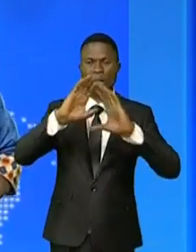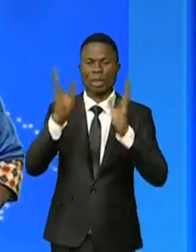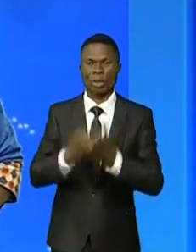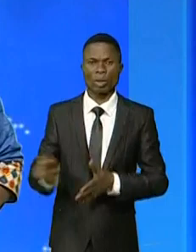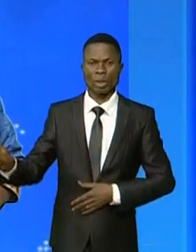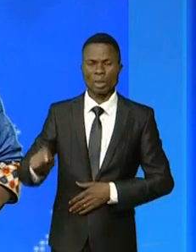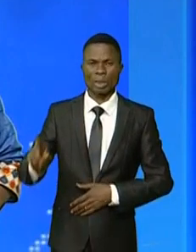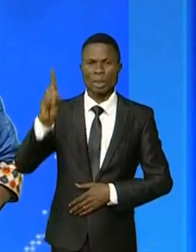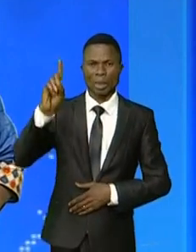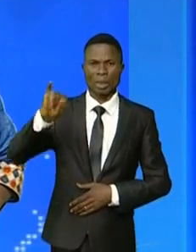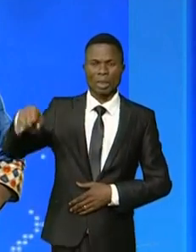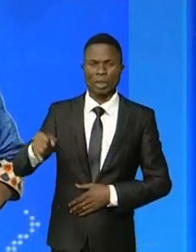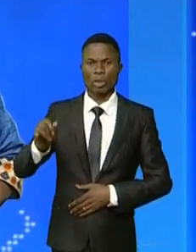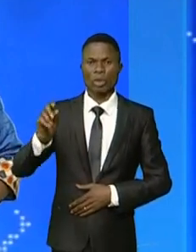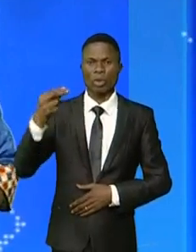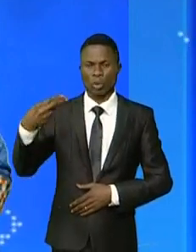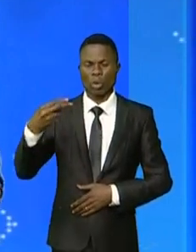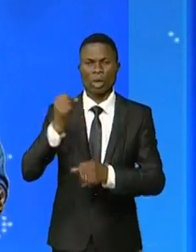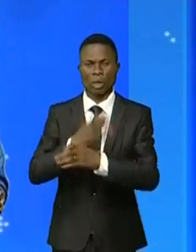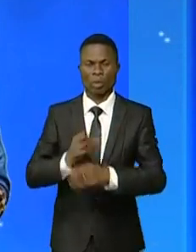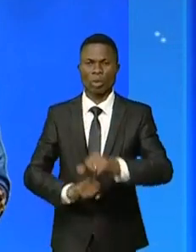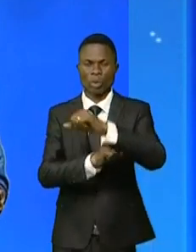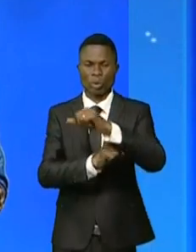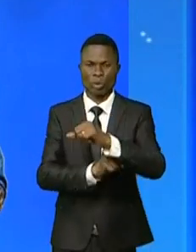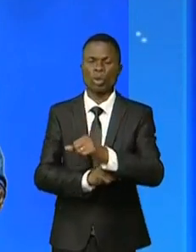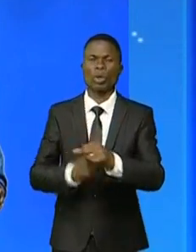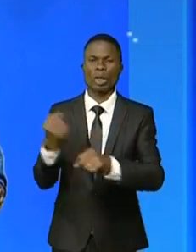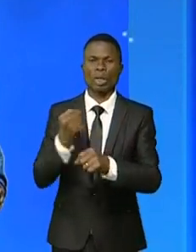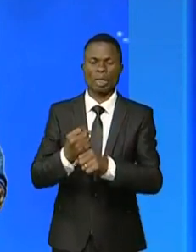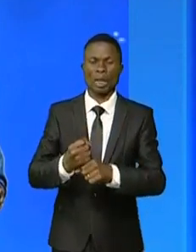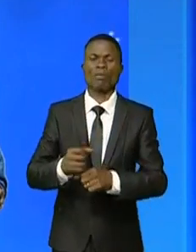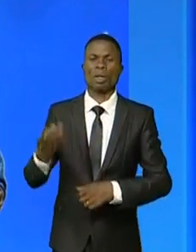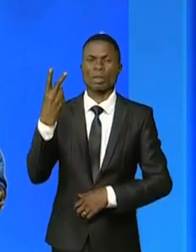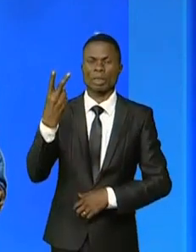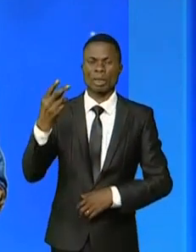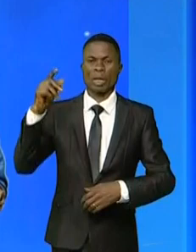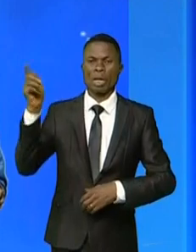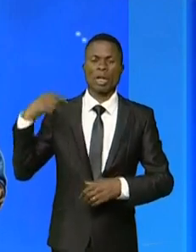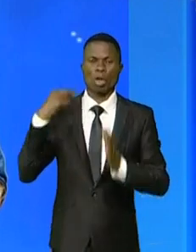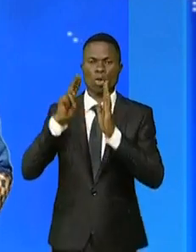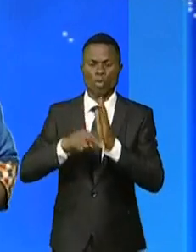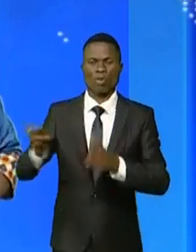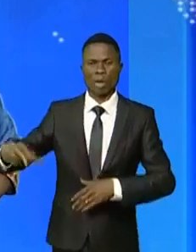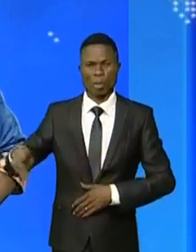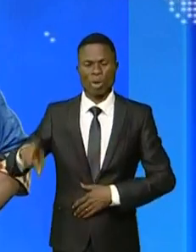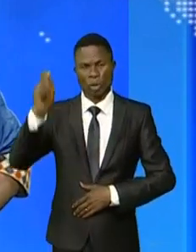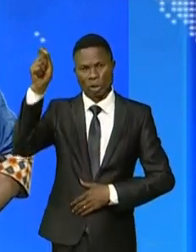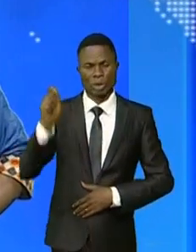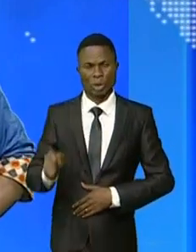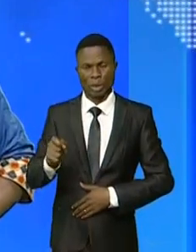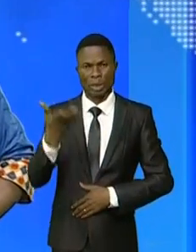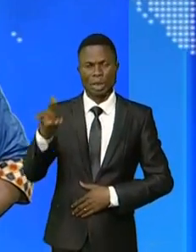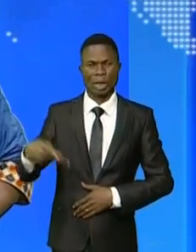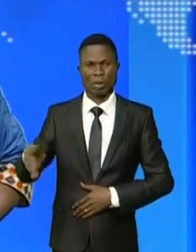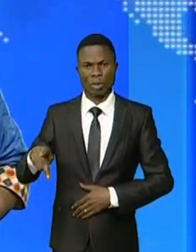territoire de Dougou se disent prêtes à accompagner l'état de siège pour éradiquer les maux, des atrocités, de pertes en vies humaines. Nous sommes là dans